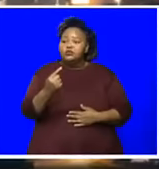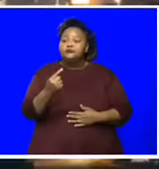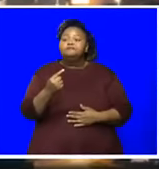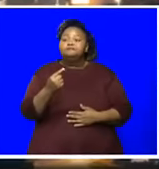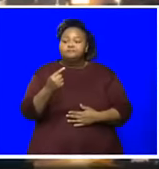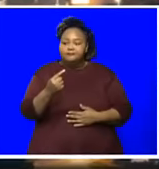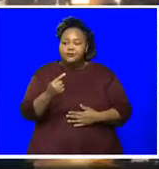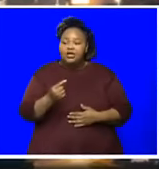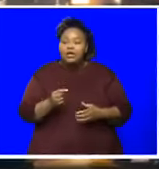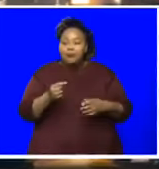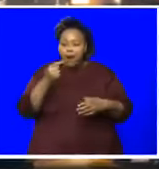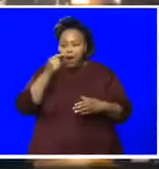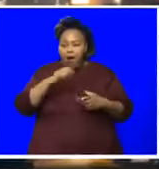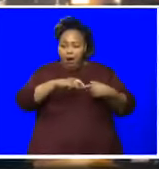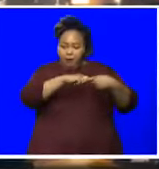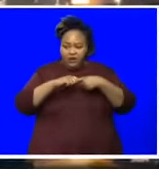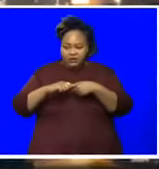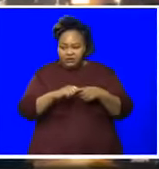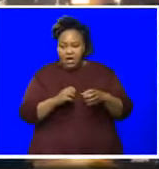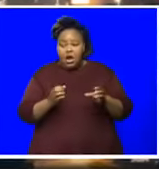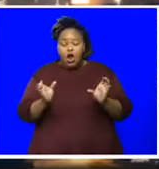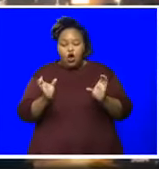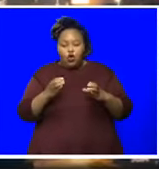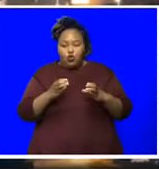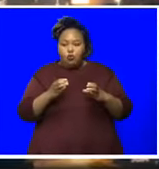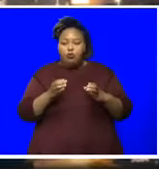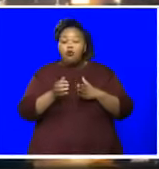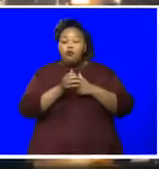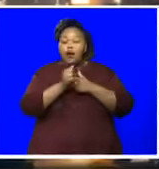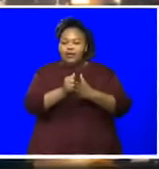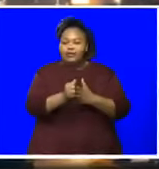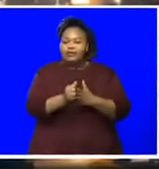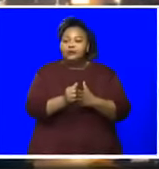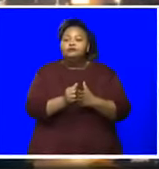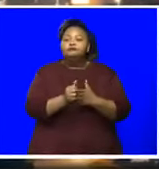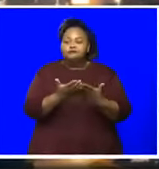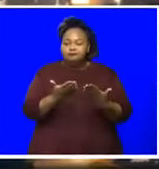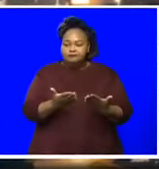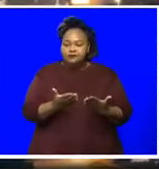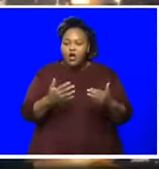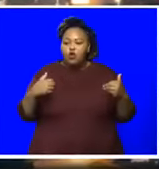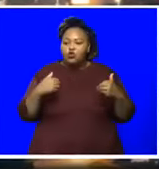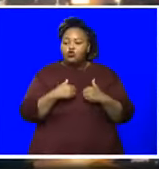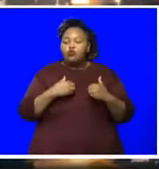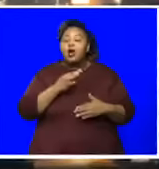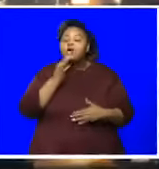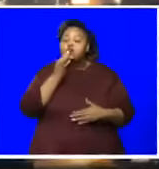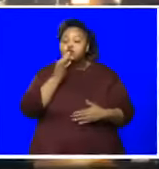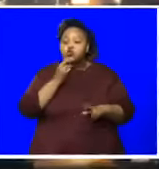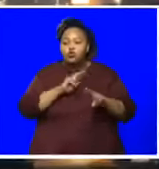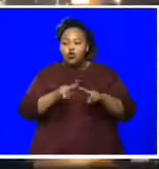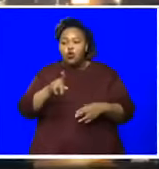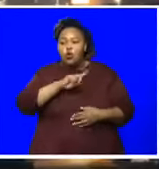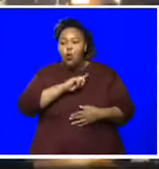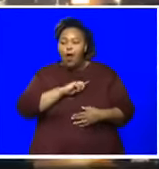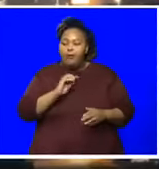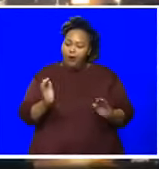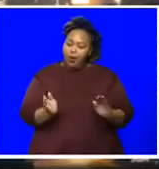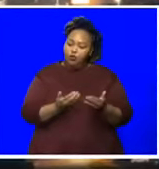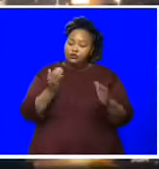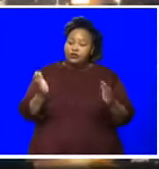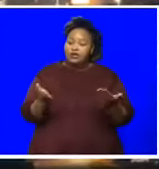balamacembe tembusave abayekele kugembula ngetimpilo tebantu labasha Eswatini ngekubagcugcutela ukuthi bente